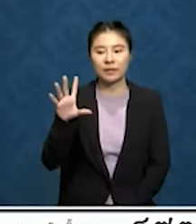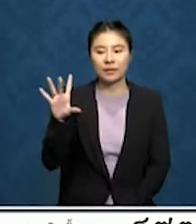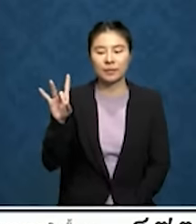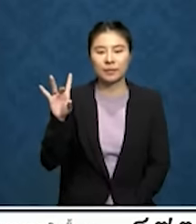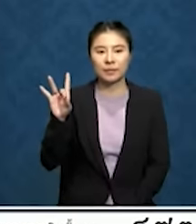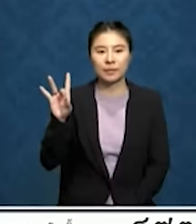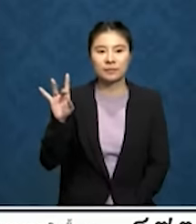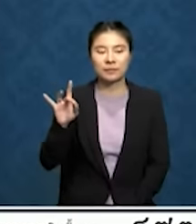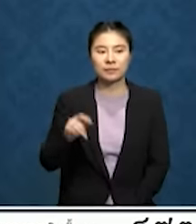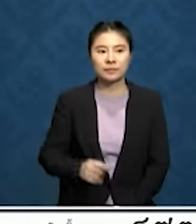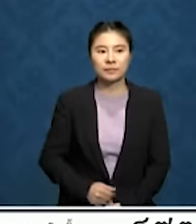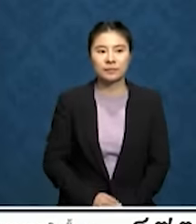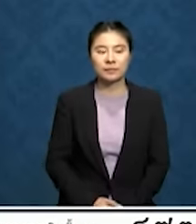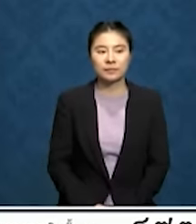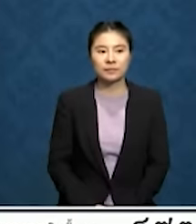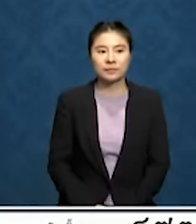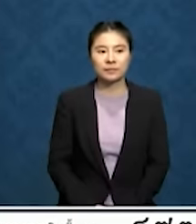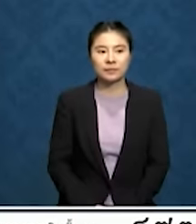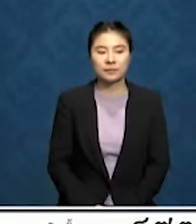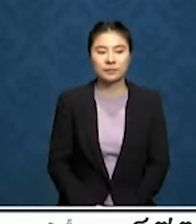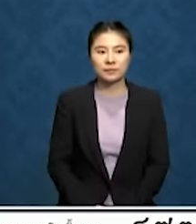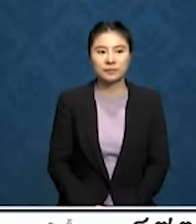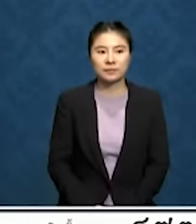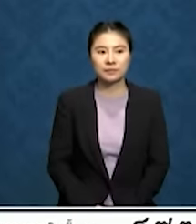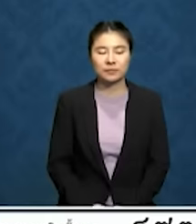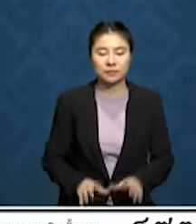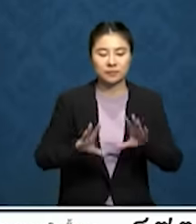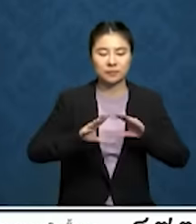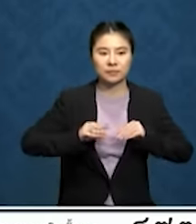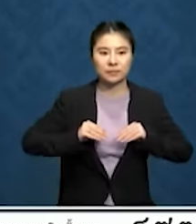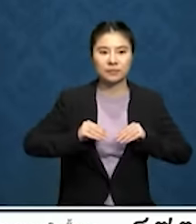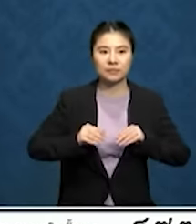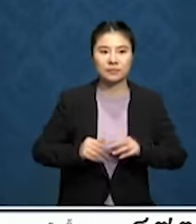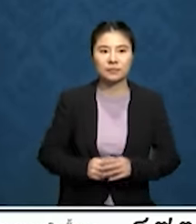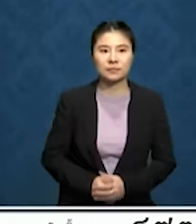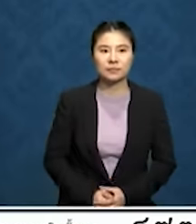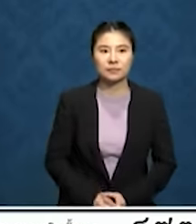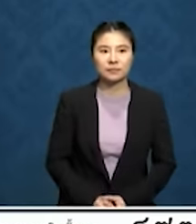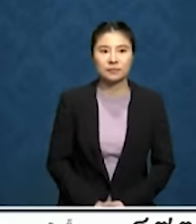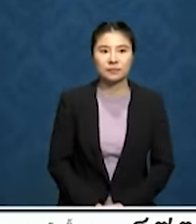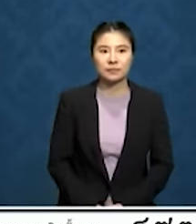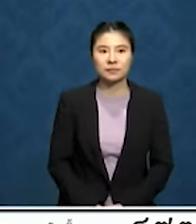188นายนิติศักดิ์ธรรมเพชร เห็นชอบครับ